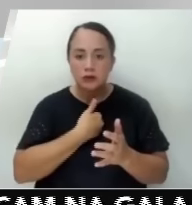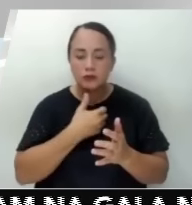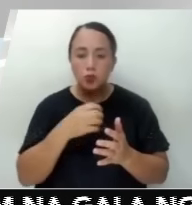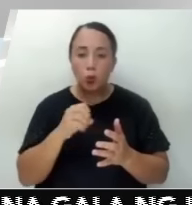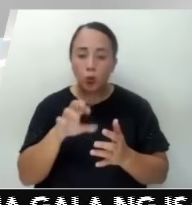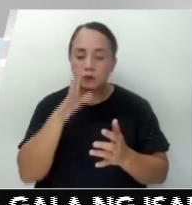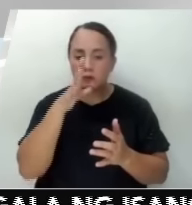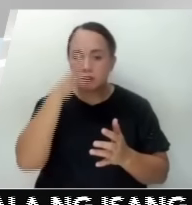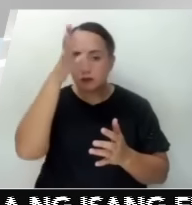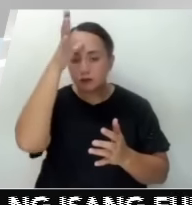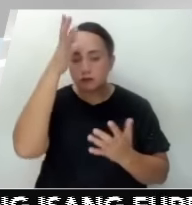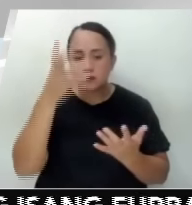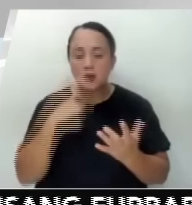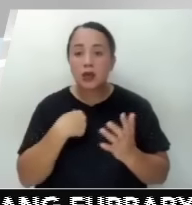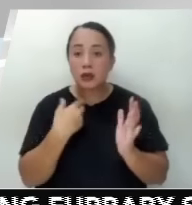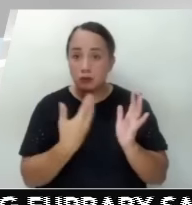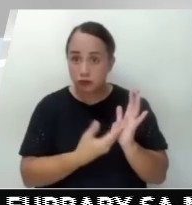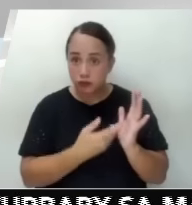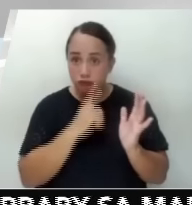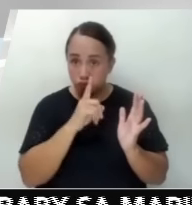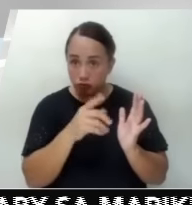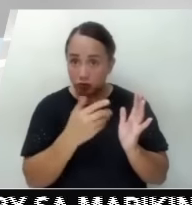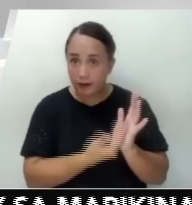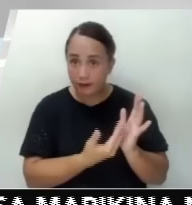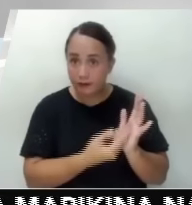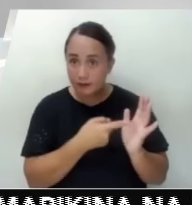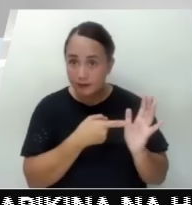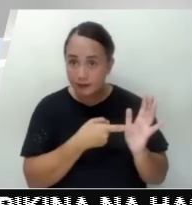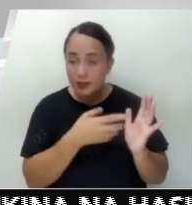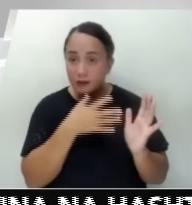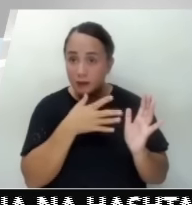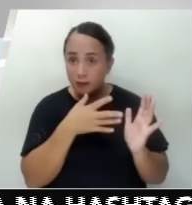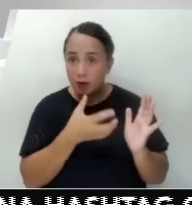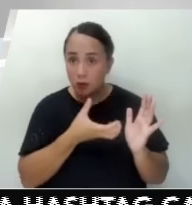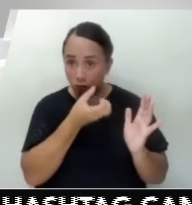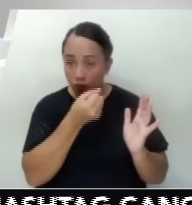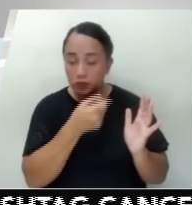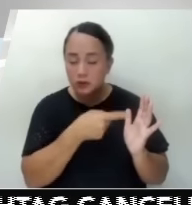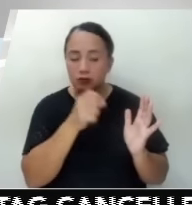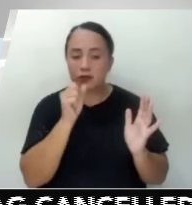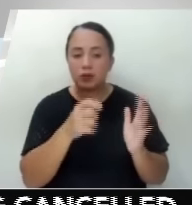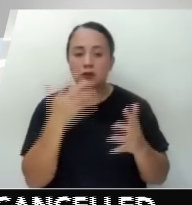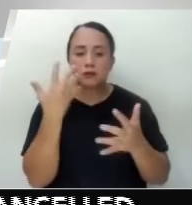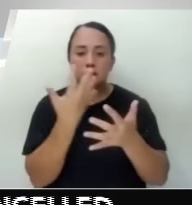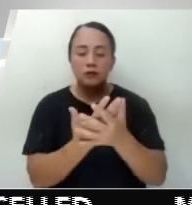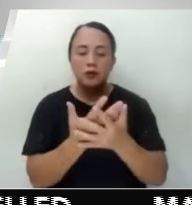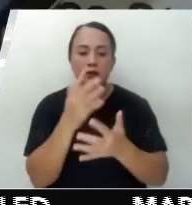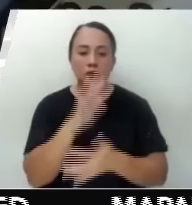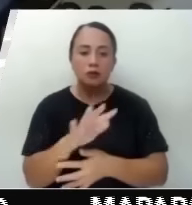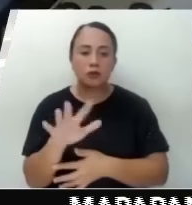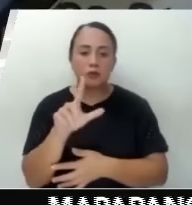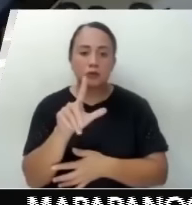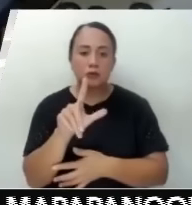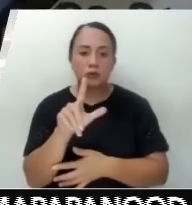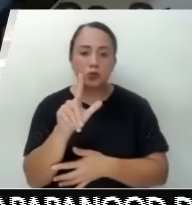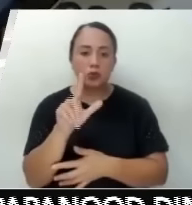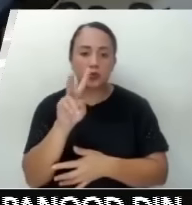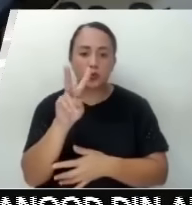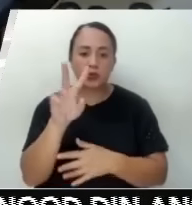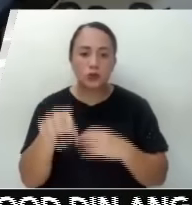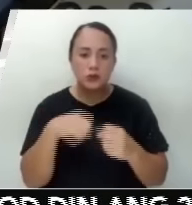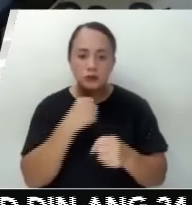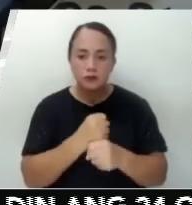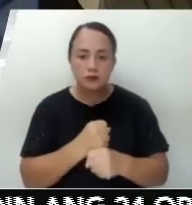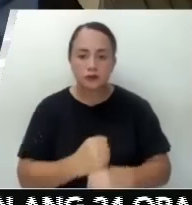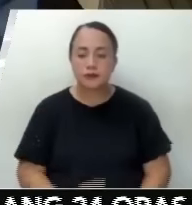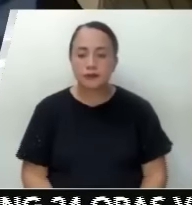Kung mapapatunayang siya ang ina ng itinapong sanggol, maaaring makulong siya ng higit sa 2 taon. Para sa GMA